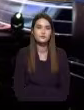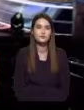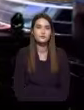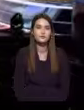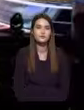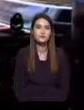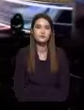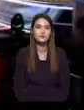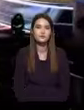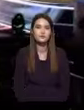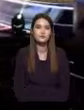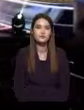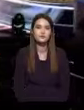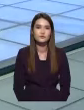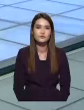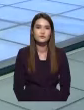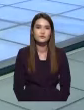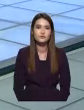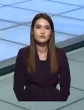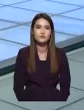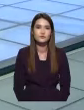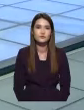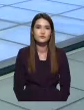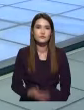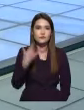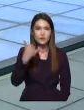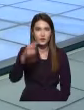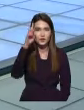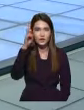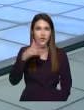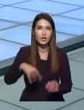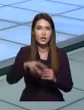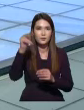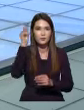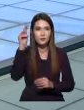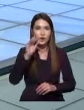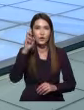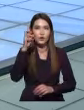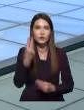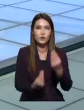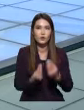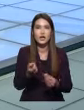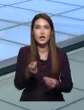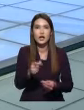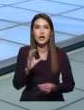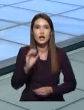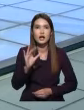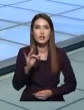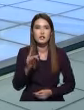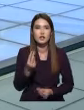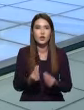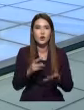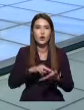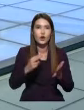Жолдыбалин, Астана Таймс. Бүгін еліміздің барлық білім ордаларында ұлттық ойын асы ойнаудан челлендж ұйымдастырылды.